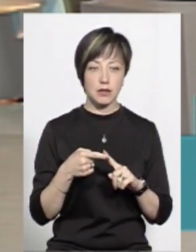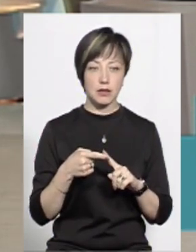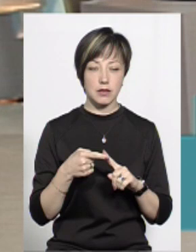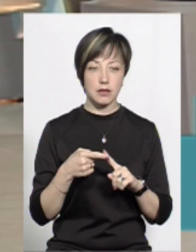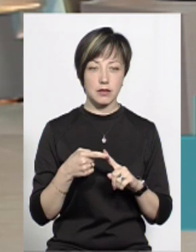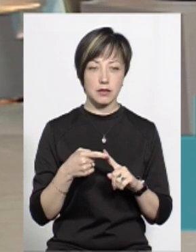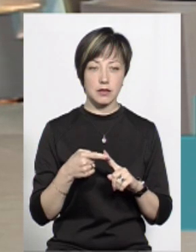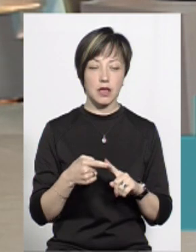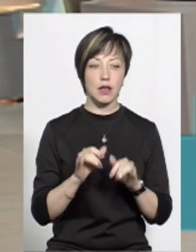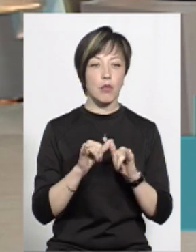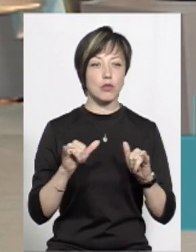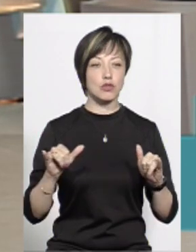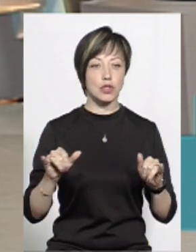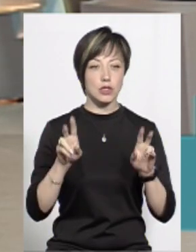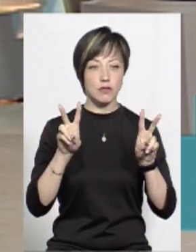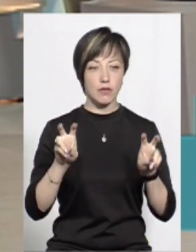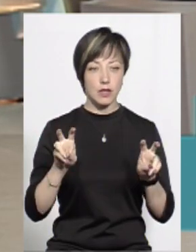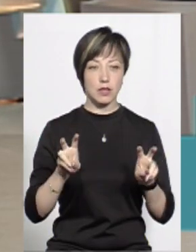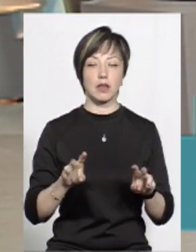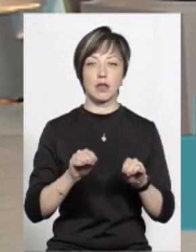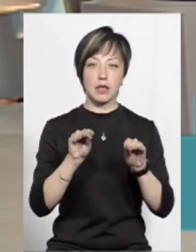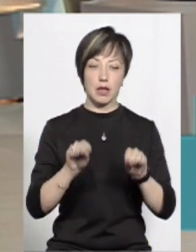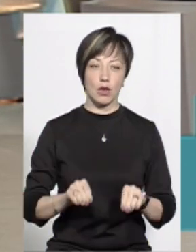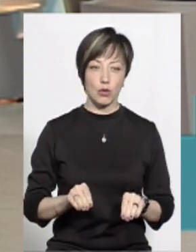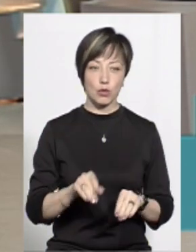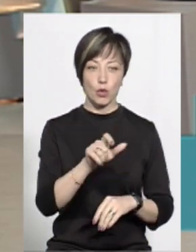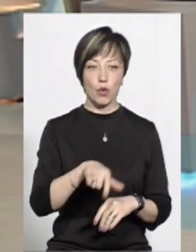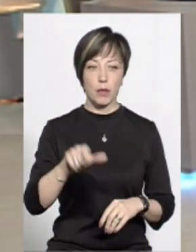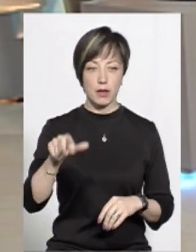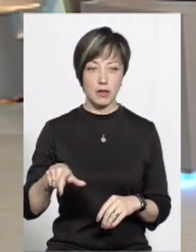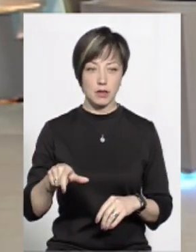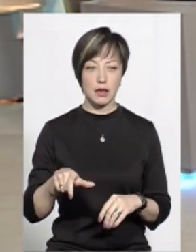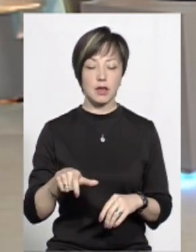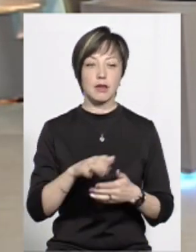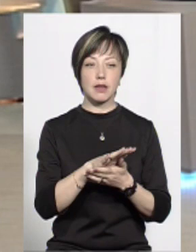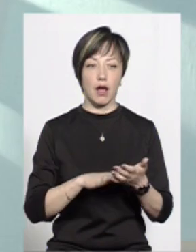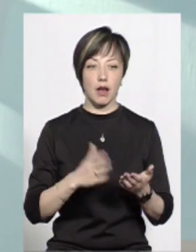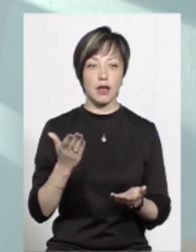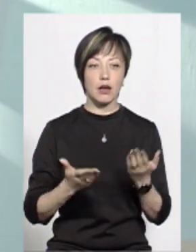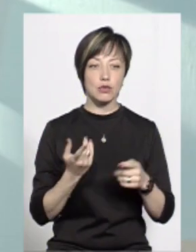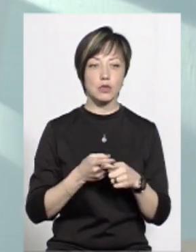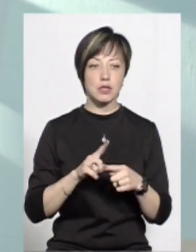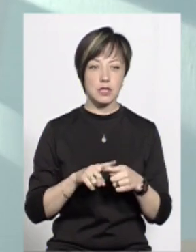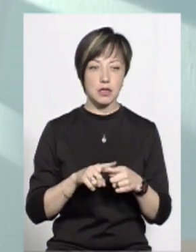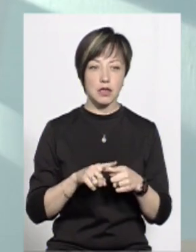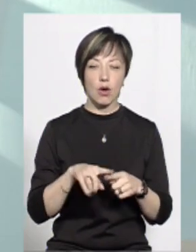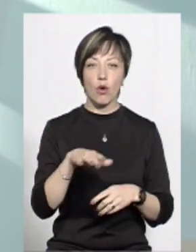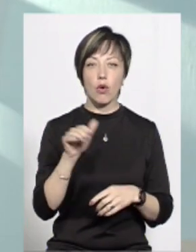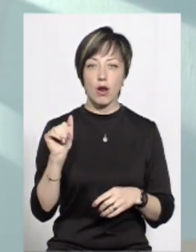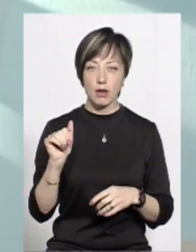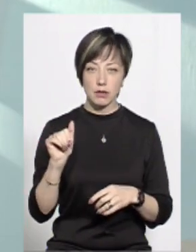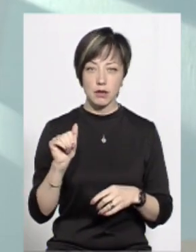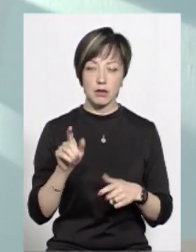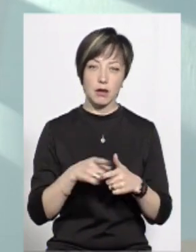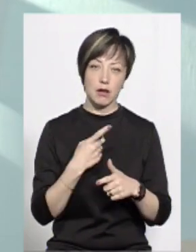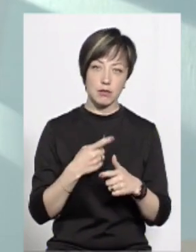так, найпоширеніший вид, який декларують громадяни. Далі, якщо це йде оренда